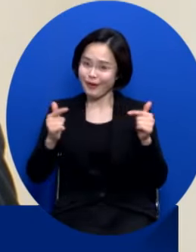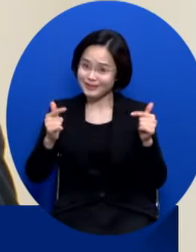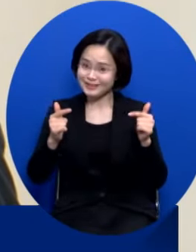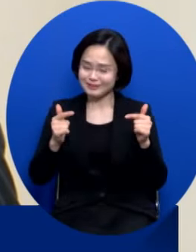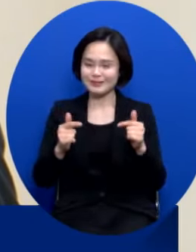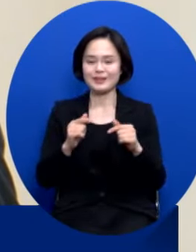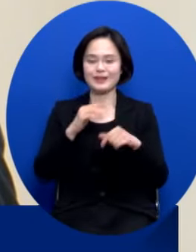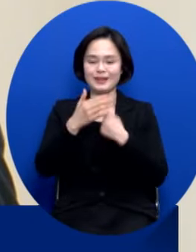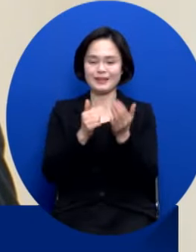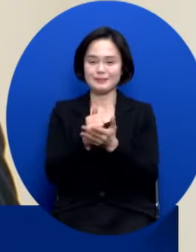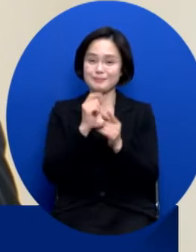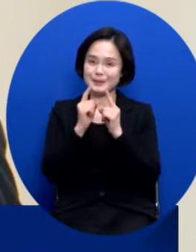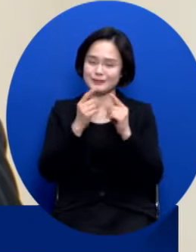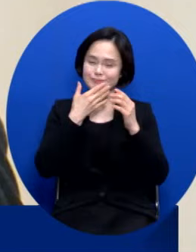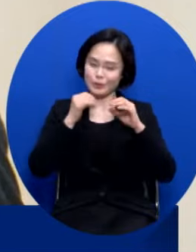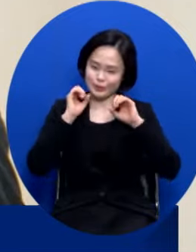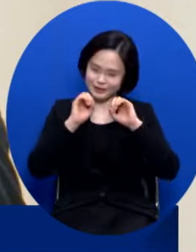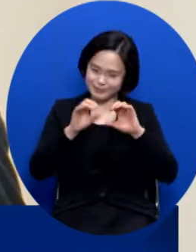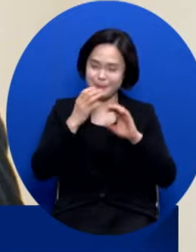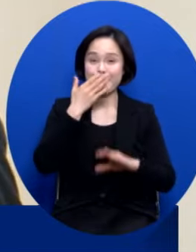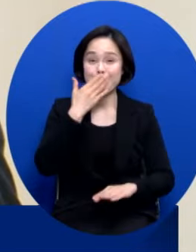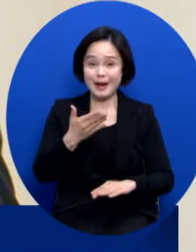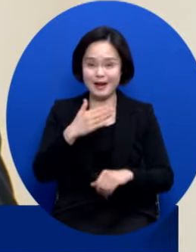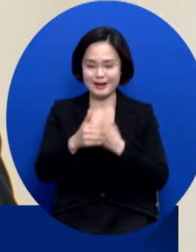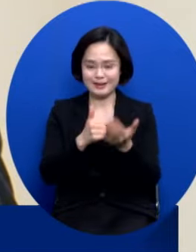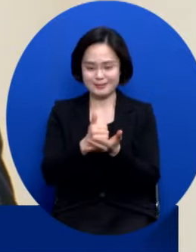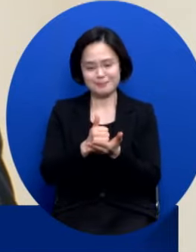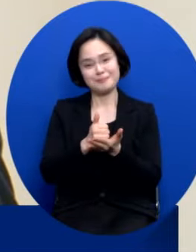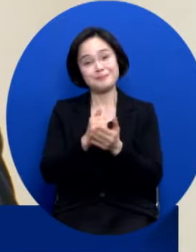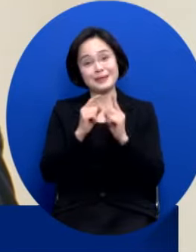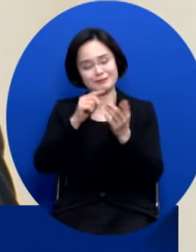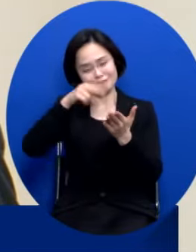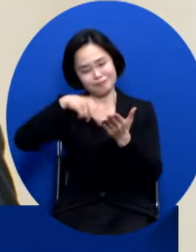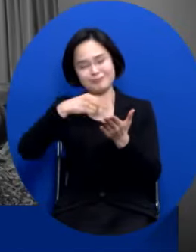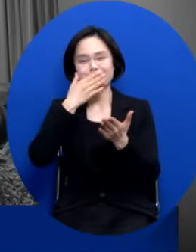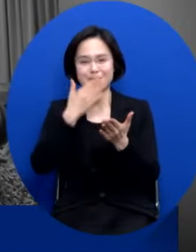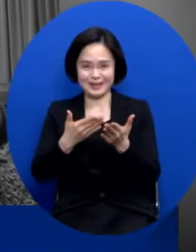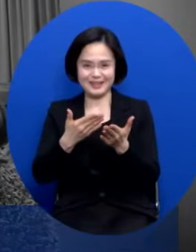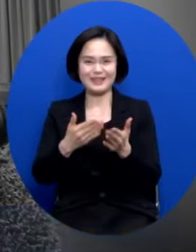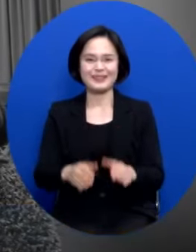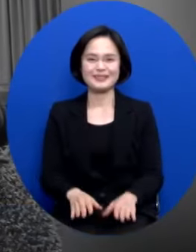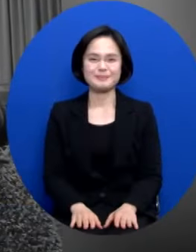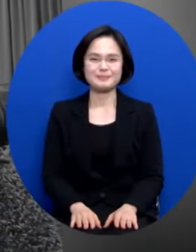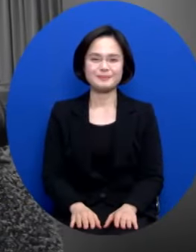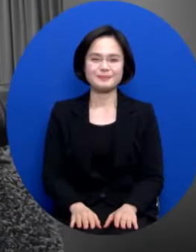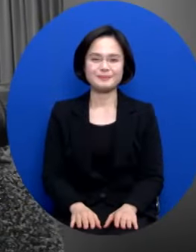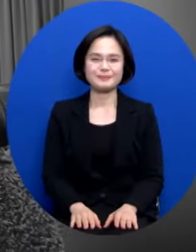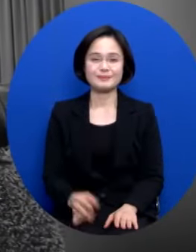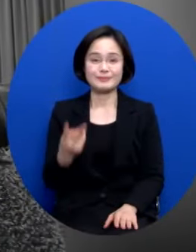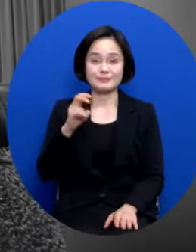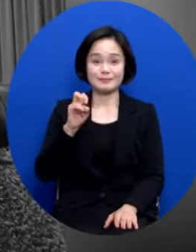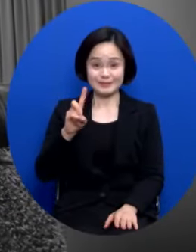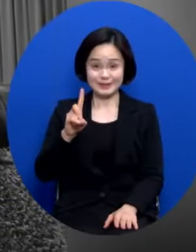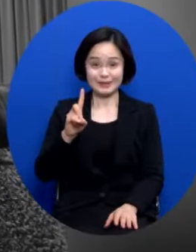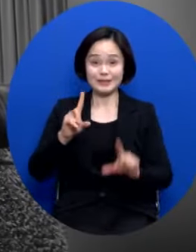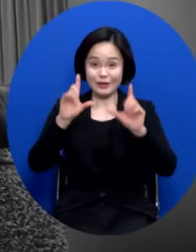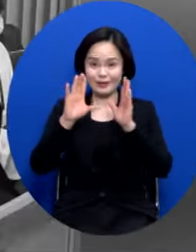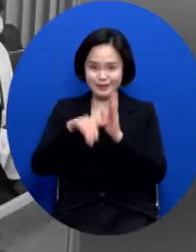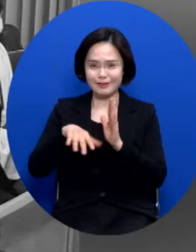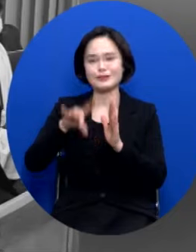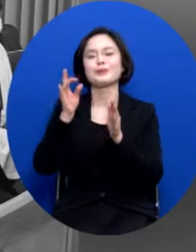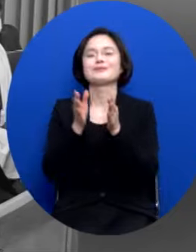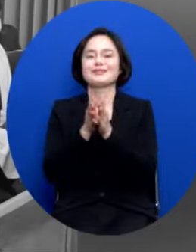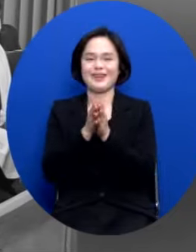가정에서든 유튜브로 함께 말씀에 동참할 수 있지 않겠는가. 2021년 시작한 말씀